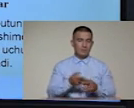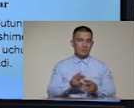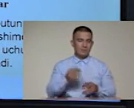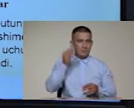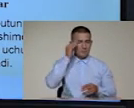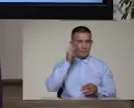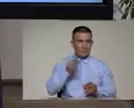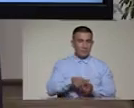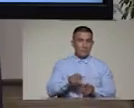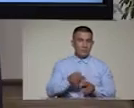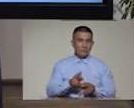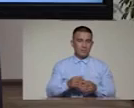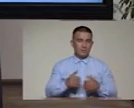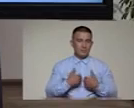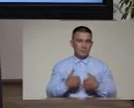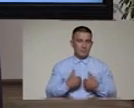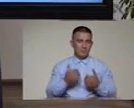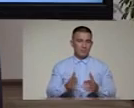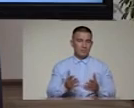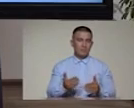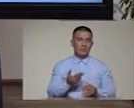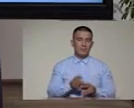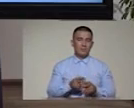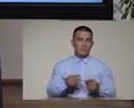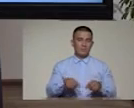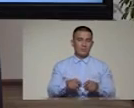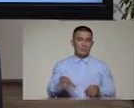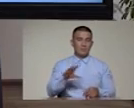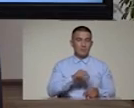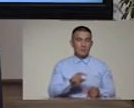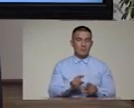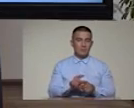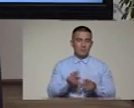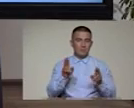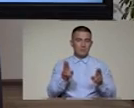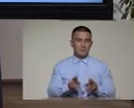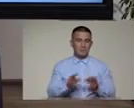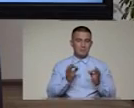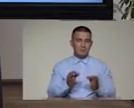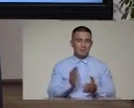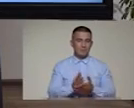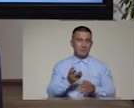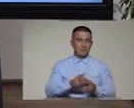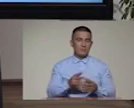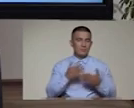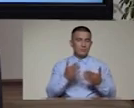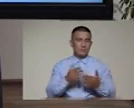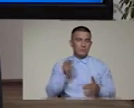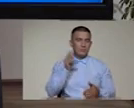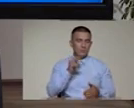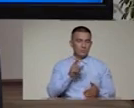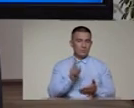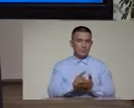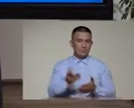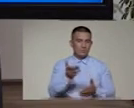uchun xizmat qiladi. Siz ham quyidagi qoidalarni o'qib o'rganishga harakat